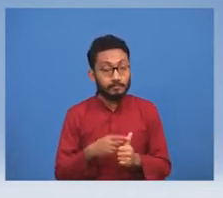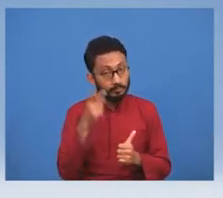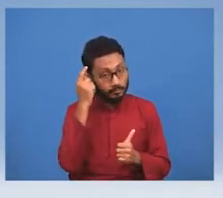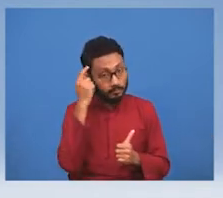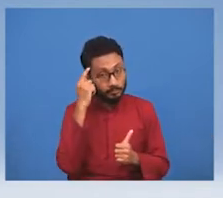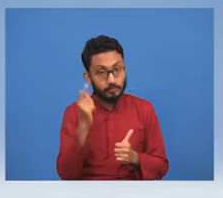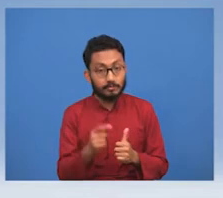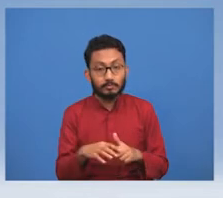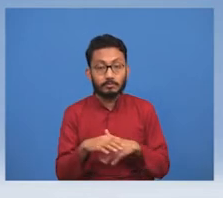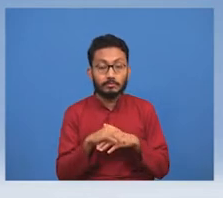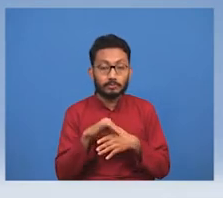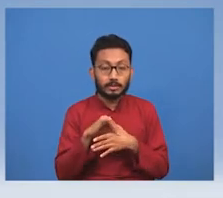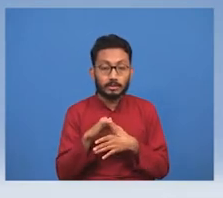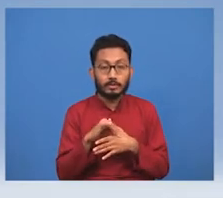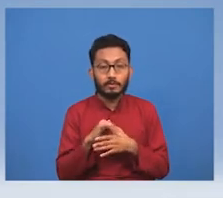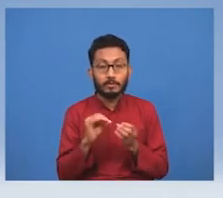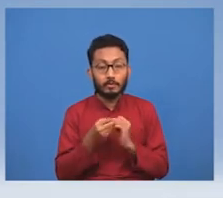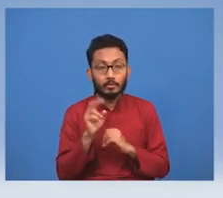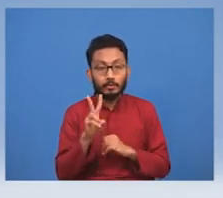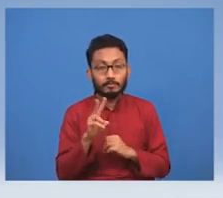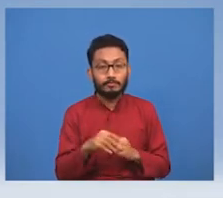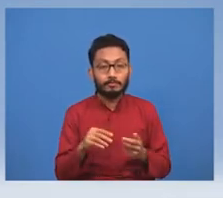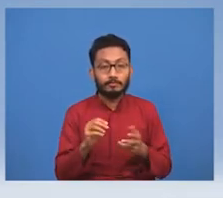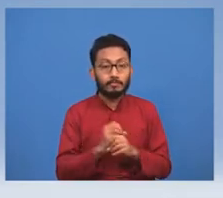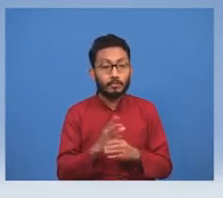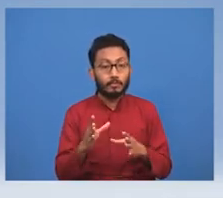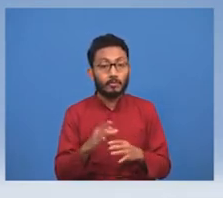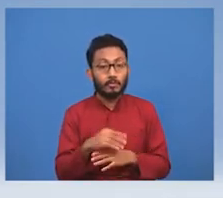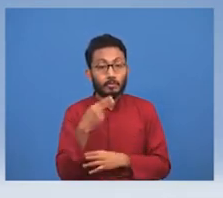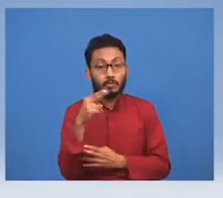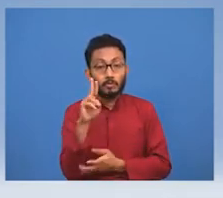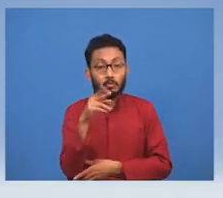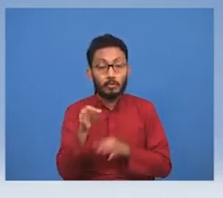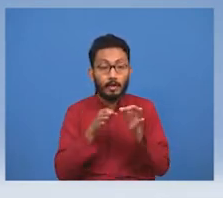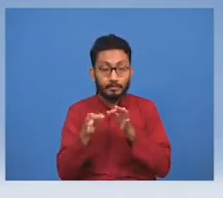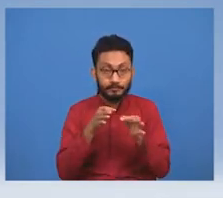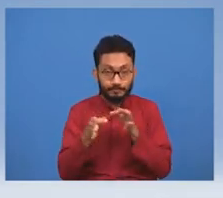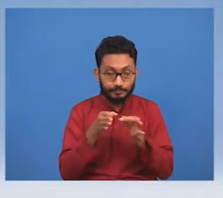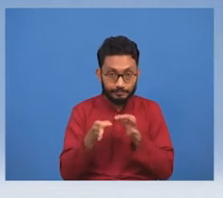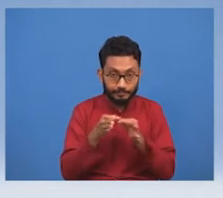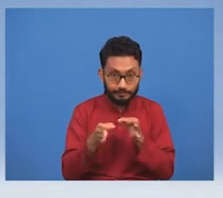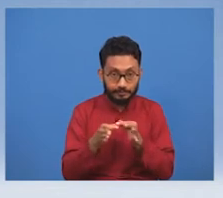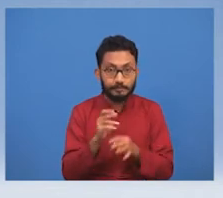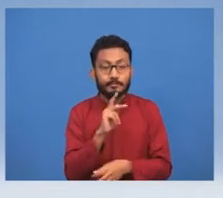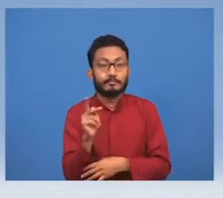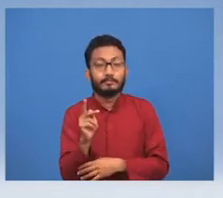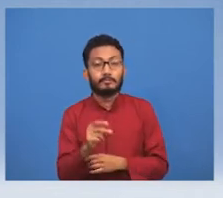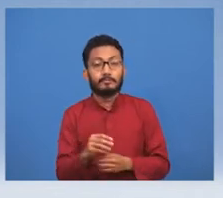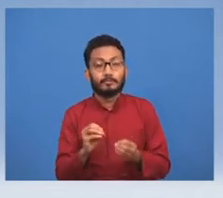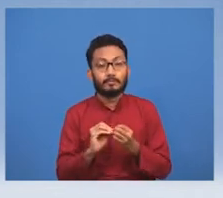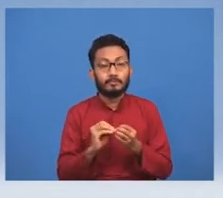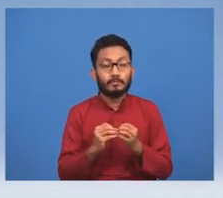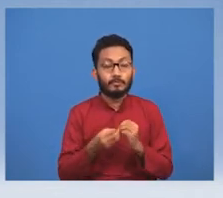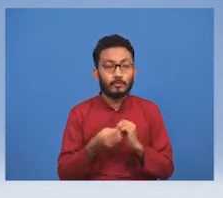yang keduanya huraian kepada isi, yang ketiga dalil ataupun huraian lengkap, dan yang keempat